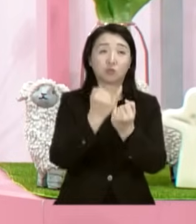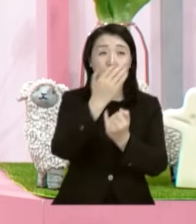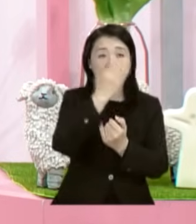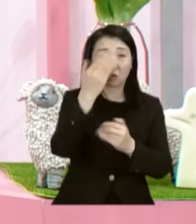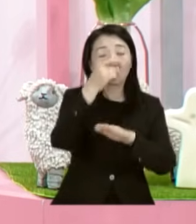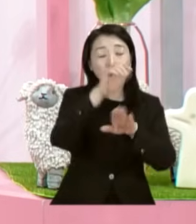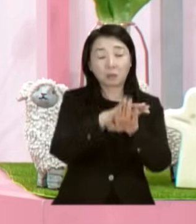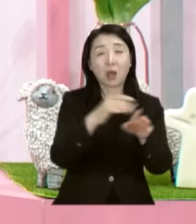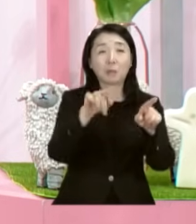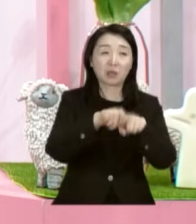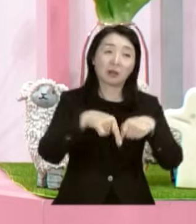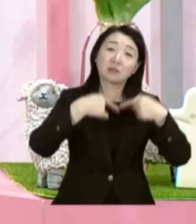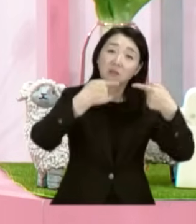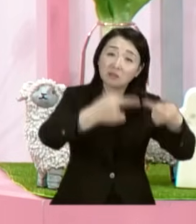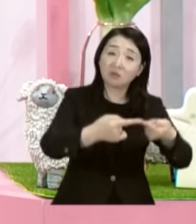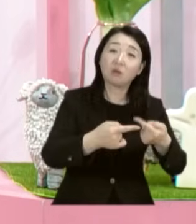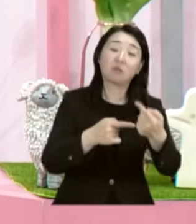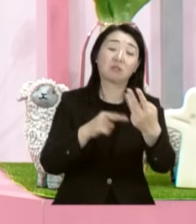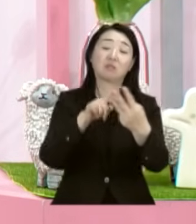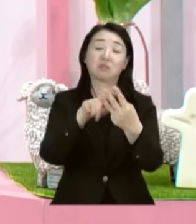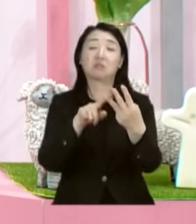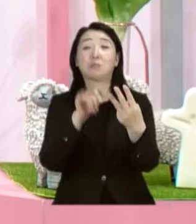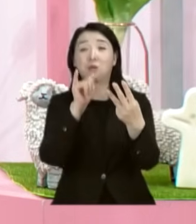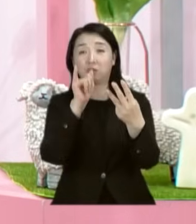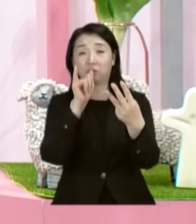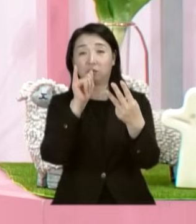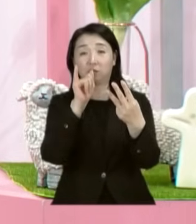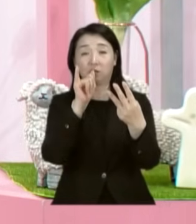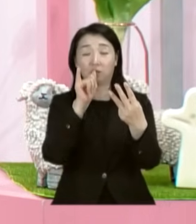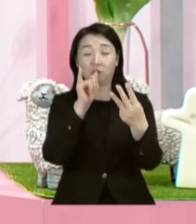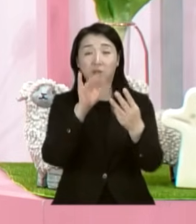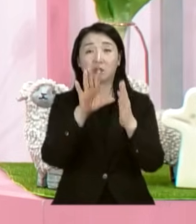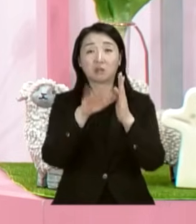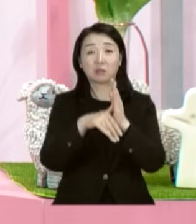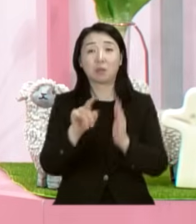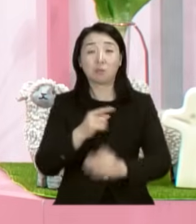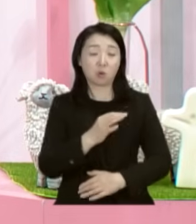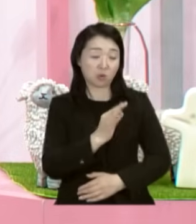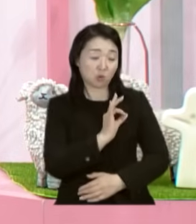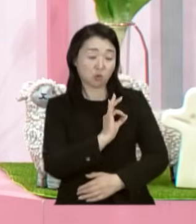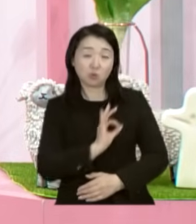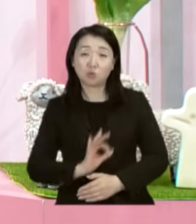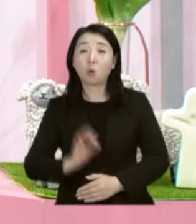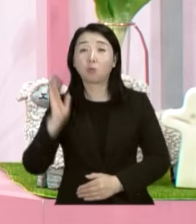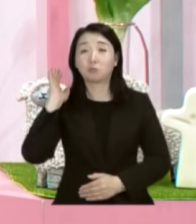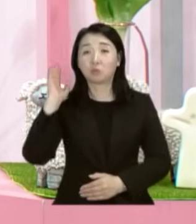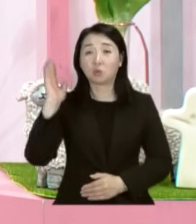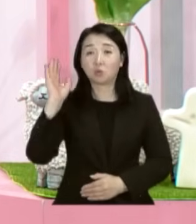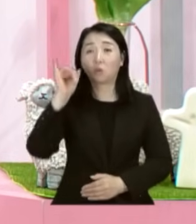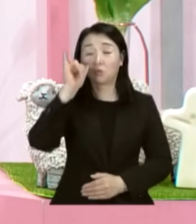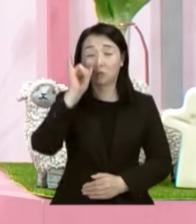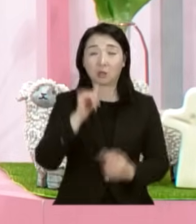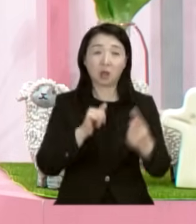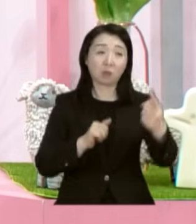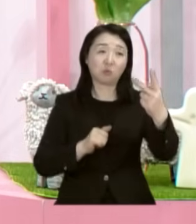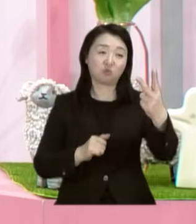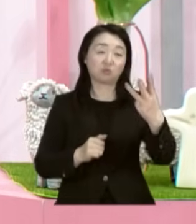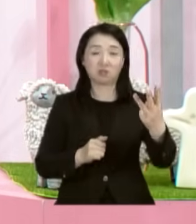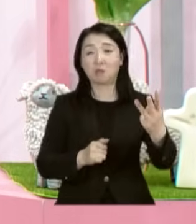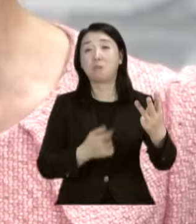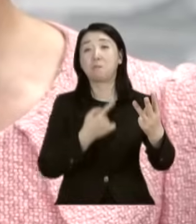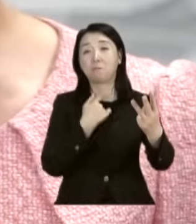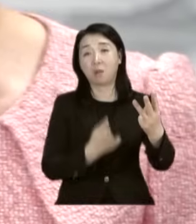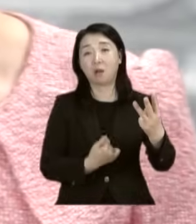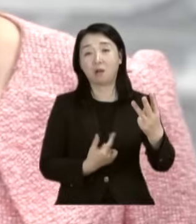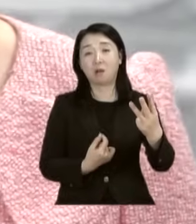거기 같이 따라가서 예배 드리고 하는데 하필 욕기 설교가 저한테 세 번을 연속으로 이렇게 다가온